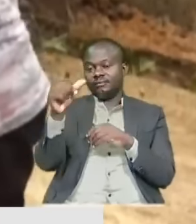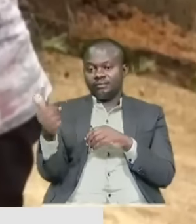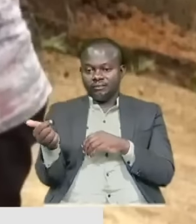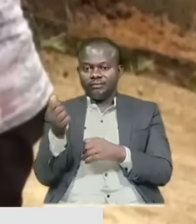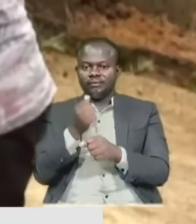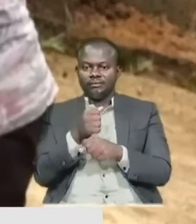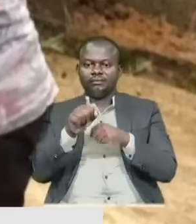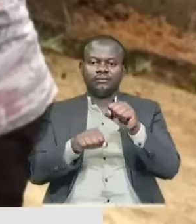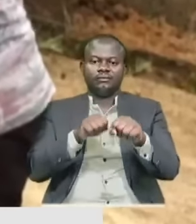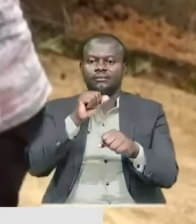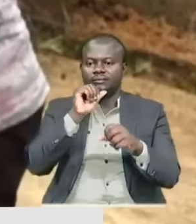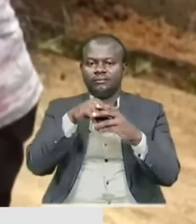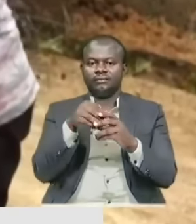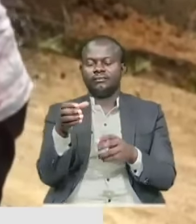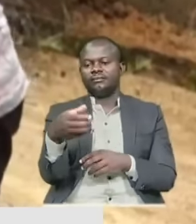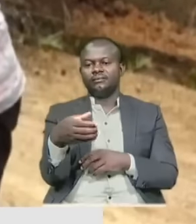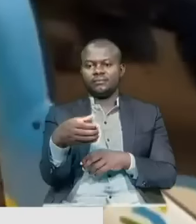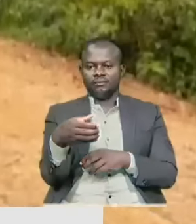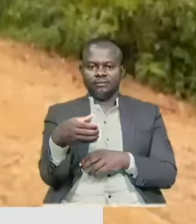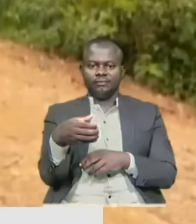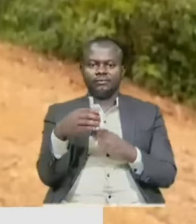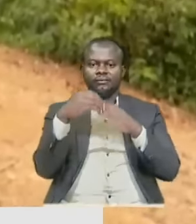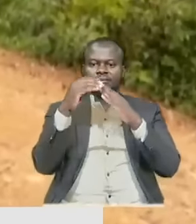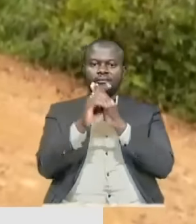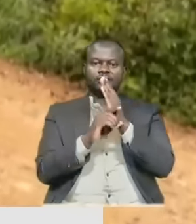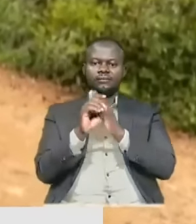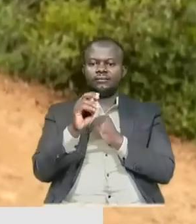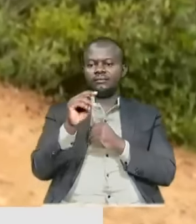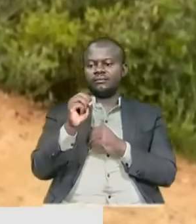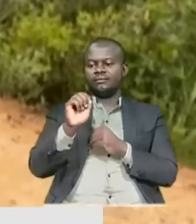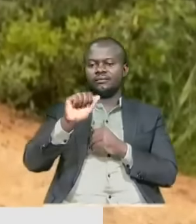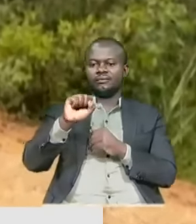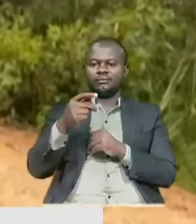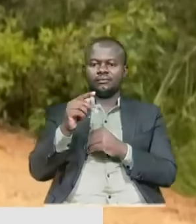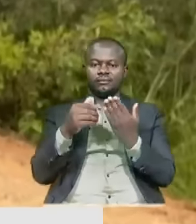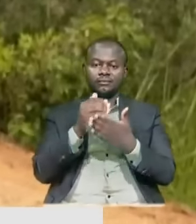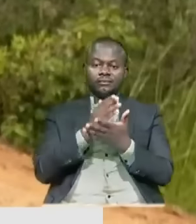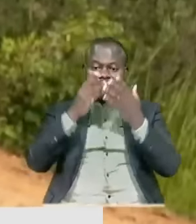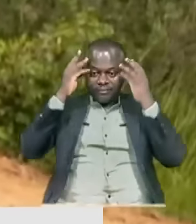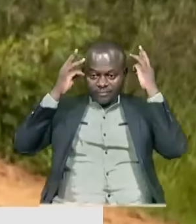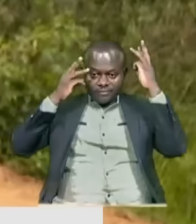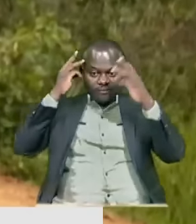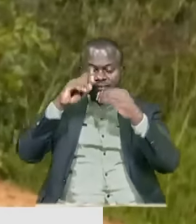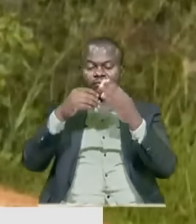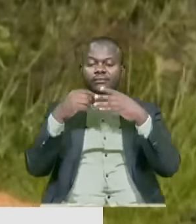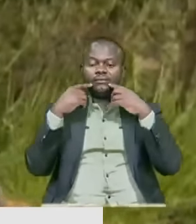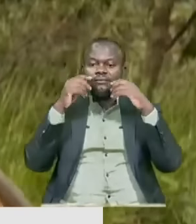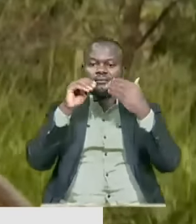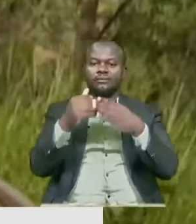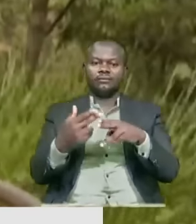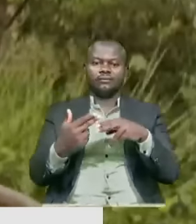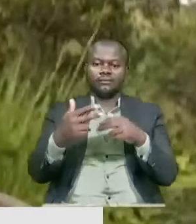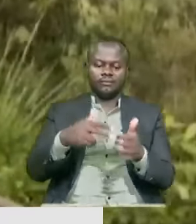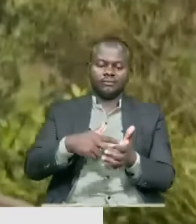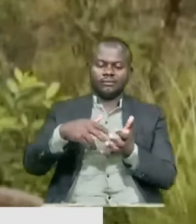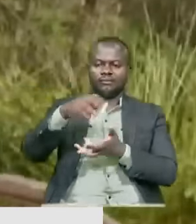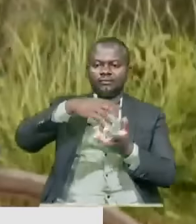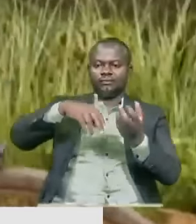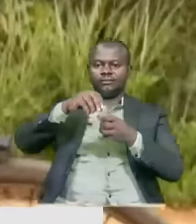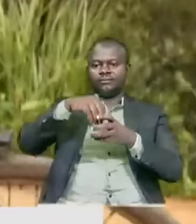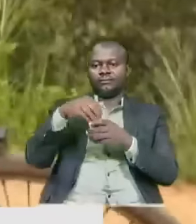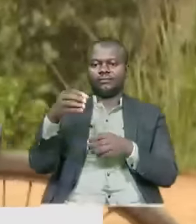bakora ubunyonzi batari muri cooperative ubuyobozi bw'akarere ka Nyamasheke bwamamaza izi mpungenge buvuga ko bugiye guhagurukira akajagari kari